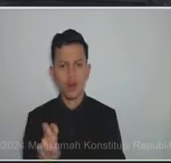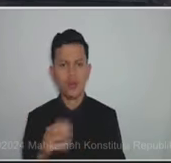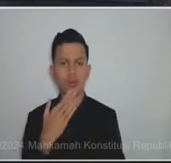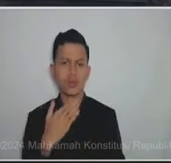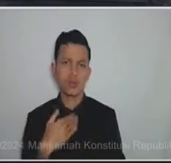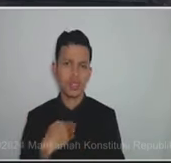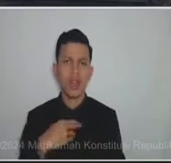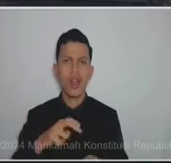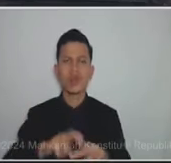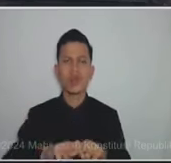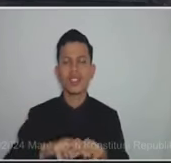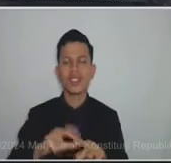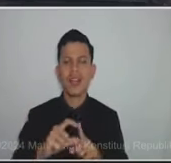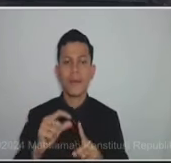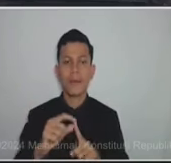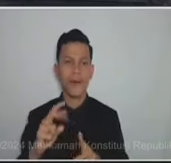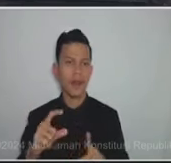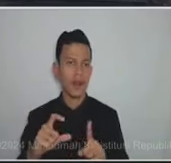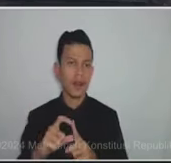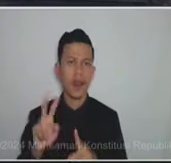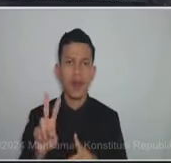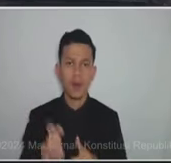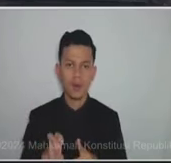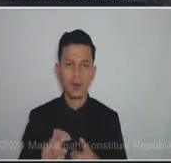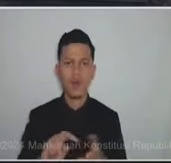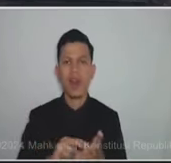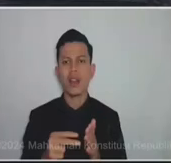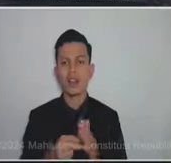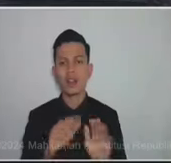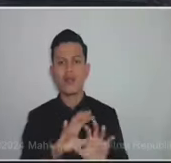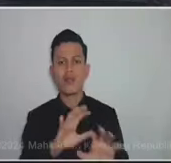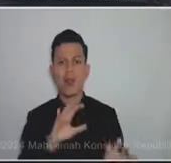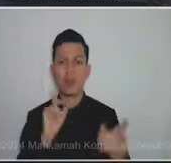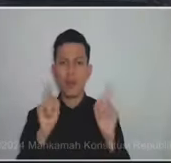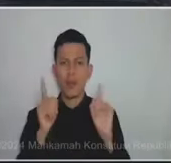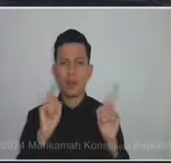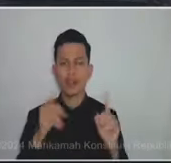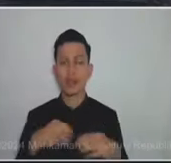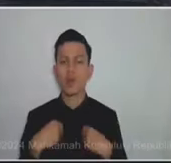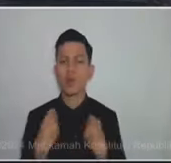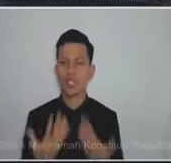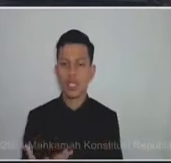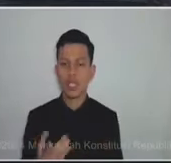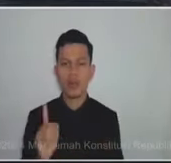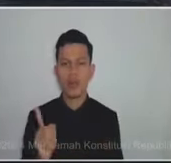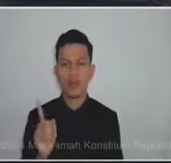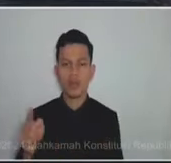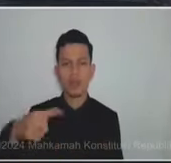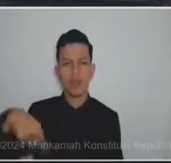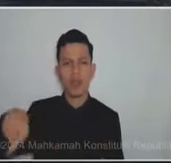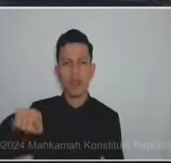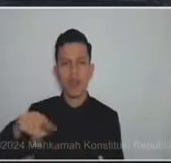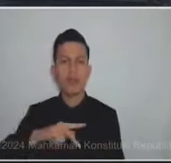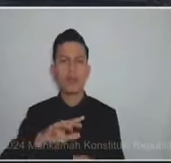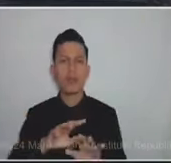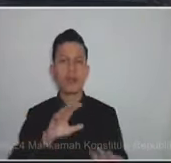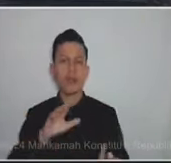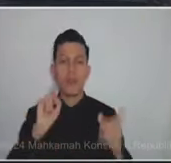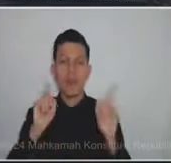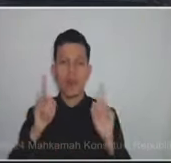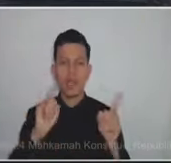DPRD ketentuan ini merugikan hak partai politik yang telah ditetapkan secara resmi sebagai partai politik partai politik peserta pemilu serentak